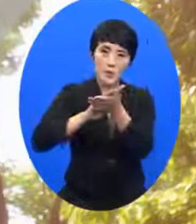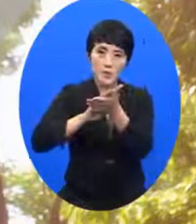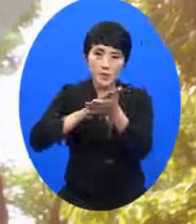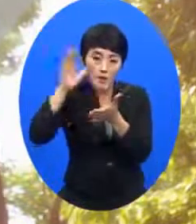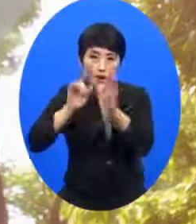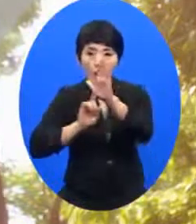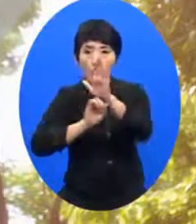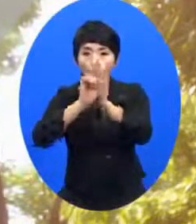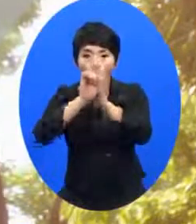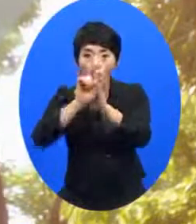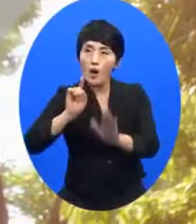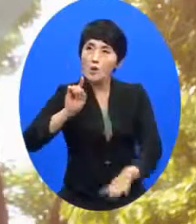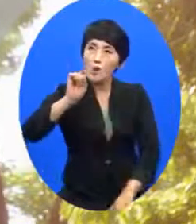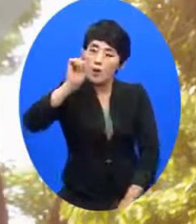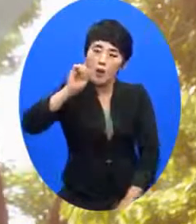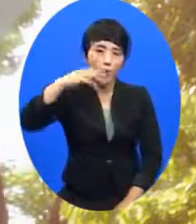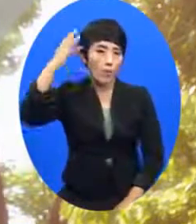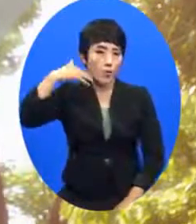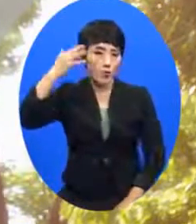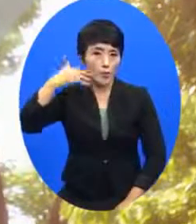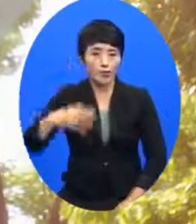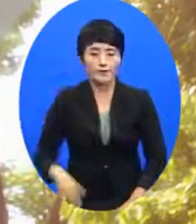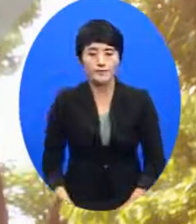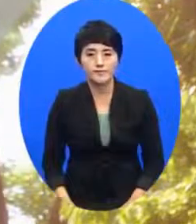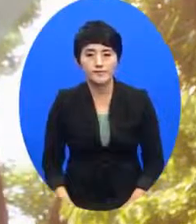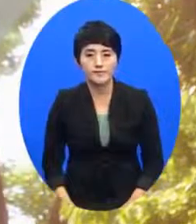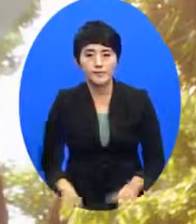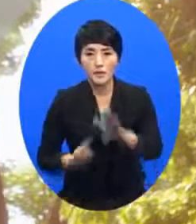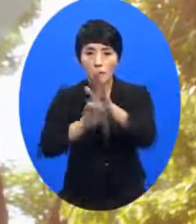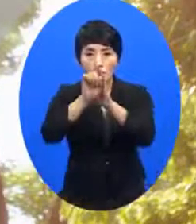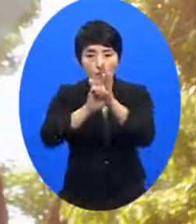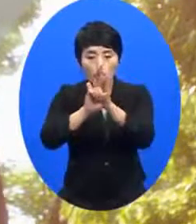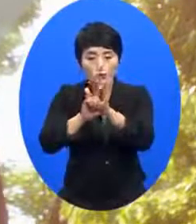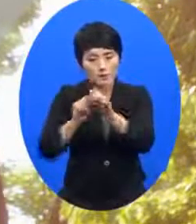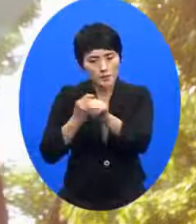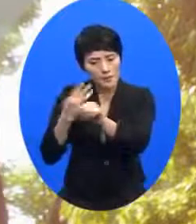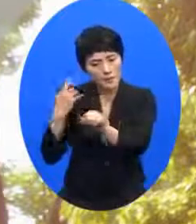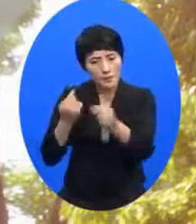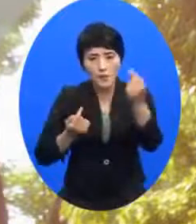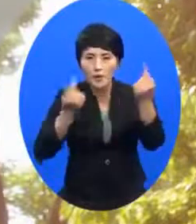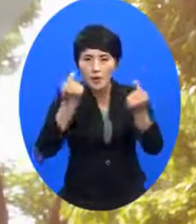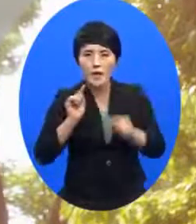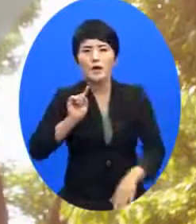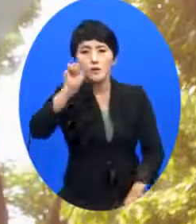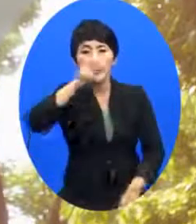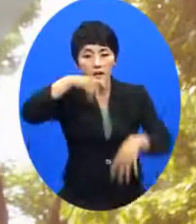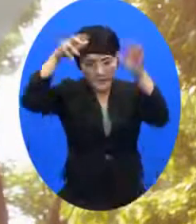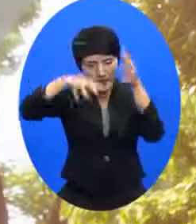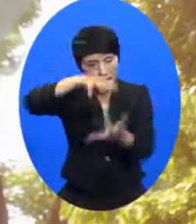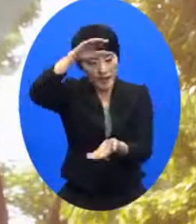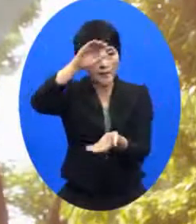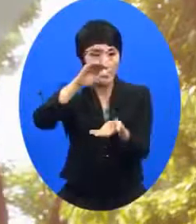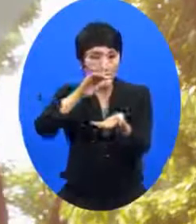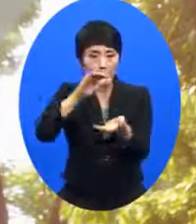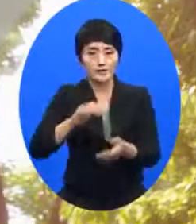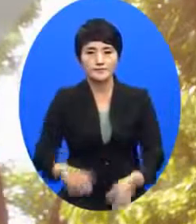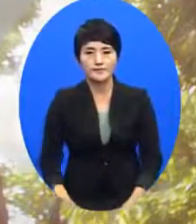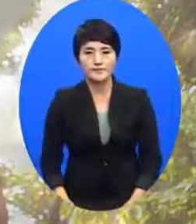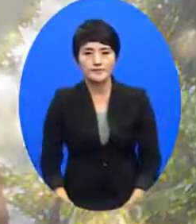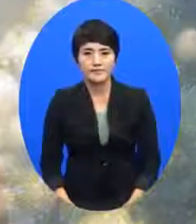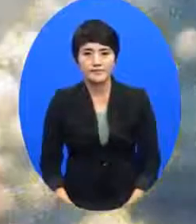내리쬐면서 최고 기온이 크게 오를 때가 많았습니다 또 기온은 평균보다 높았고 강수량은 평면보다